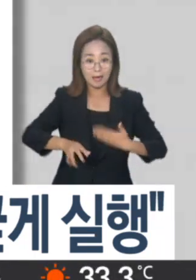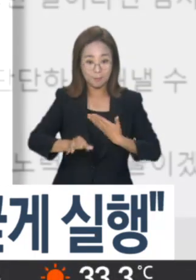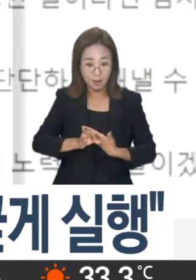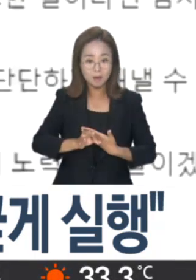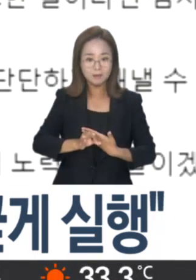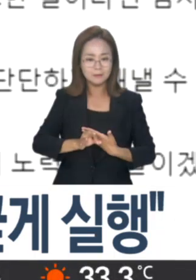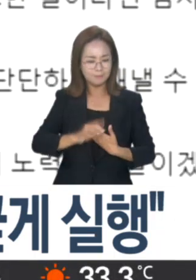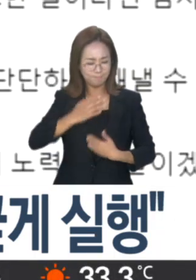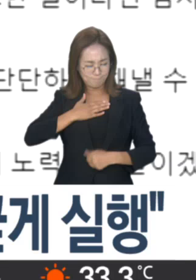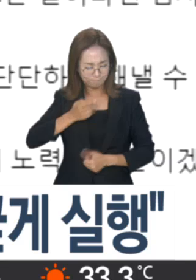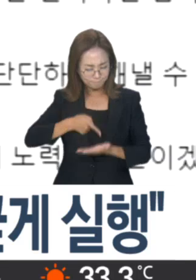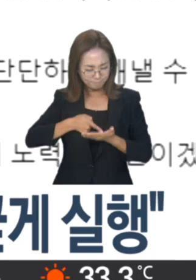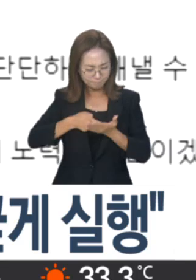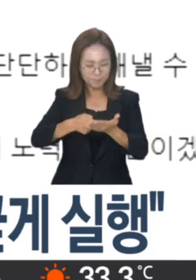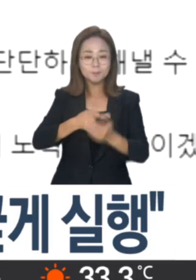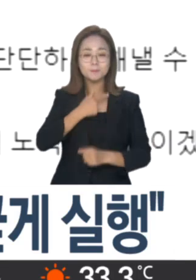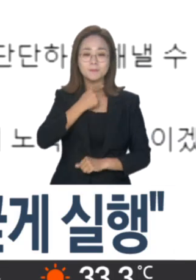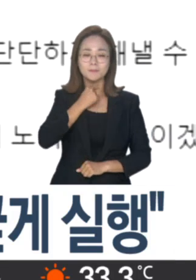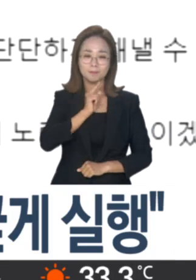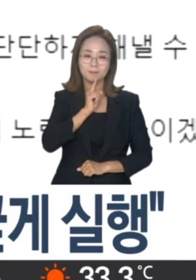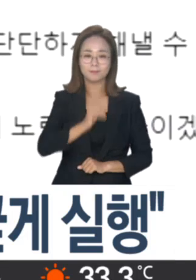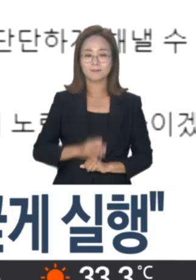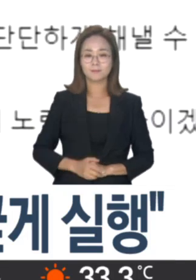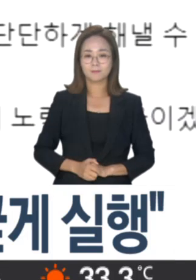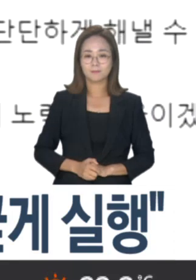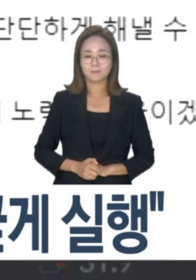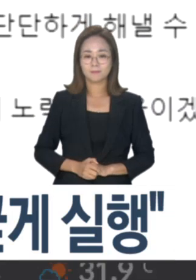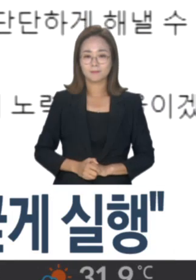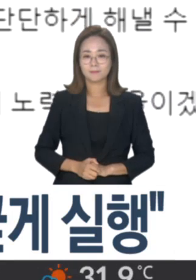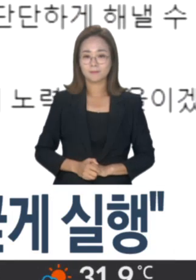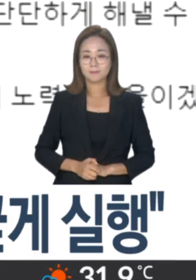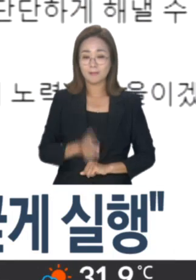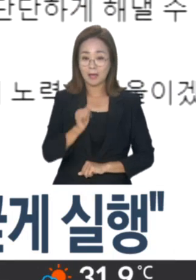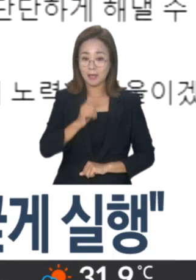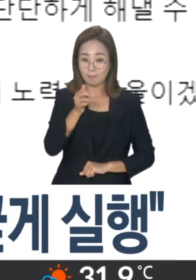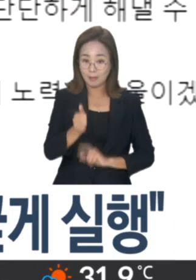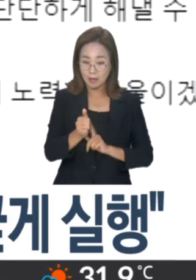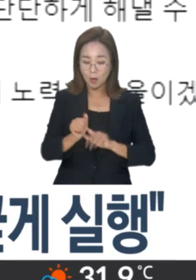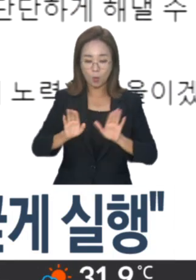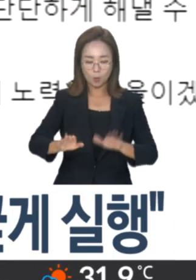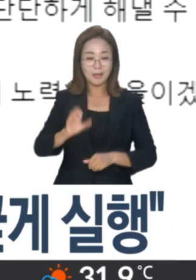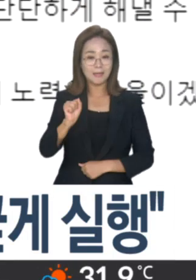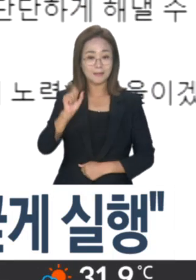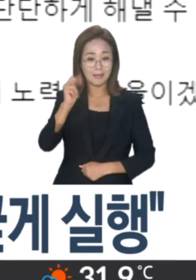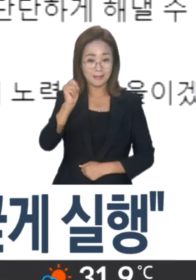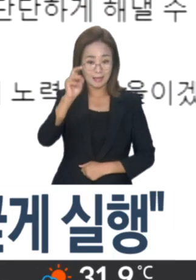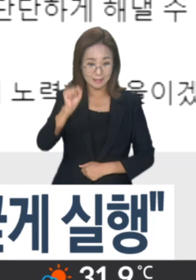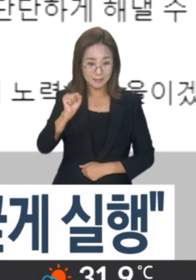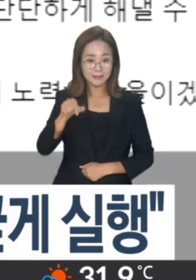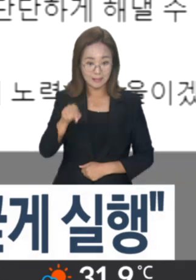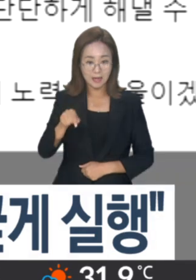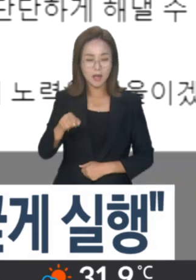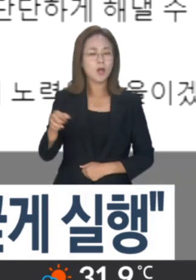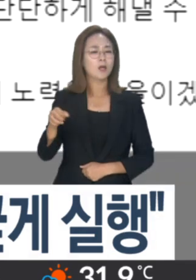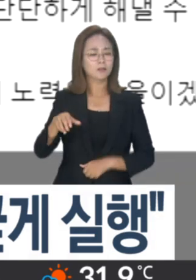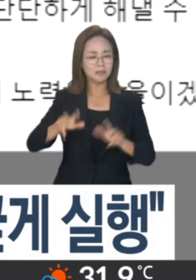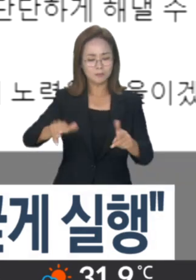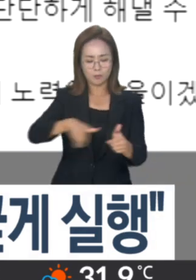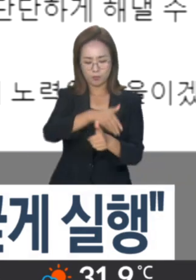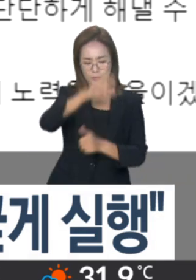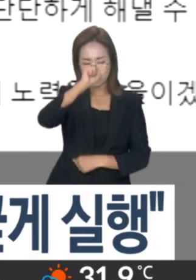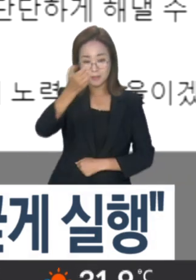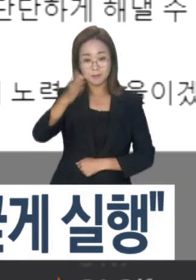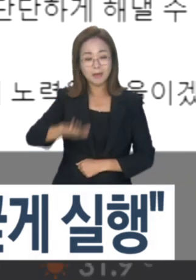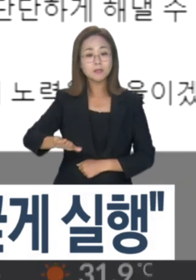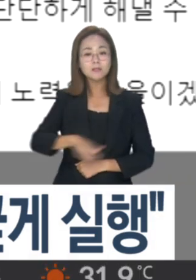심지 굳게 밀고 실행해 나가겠다고 밝혔습니다. 한 총리는 오늘 SNS를 통해 여건이 녹록진 않지만